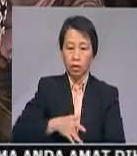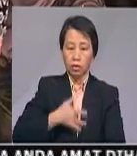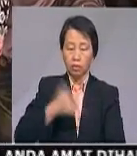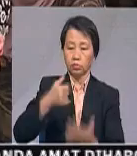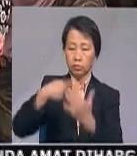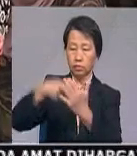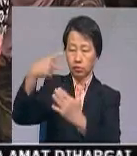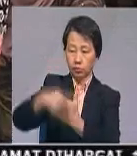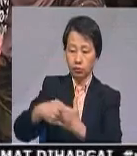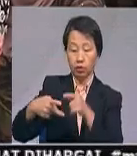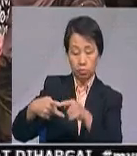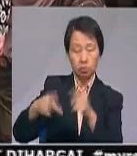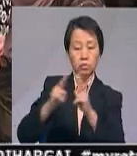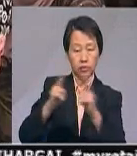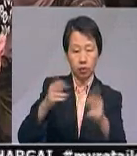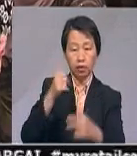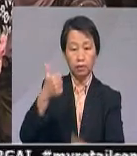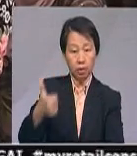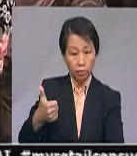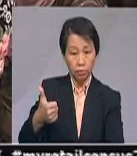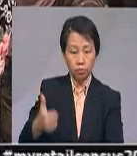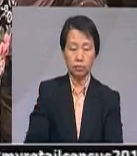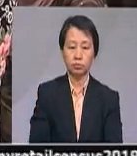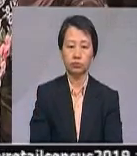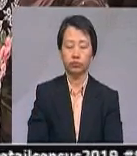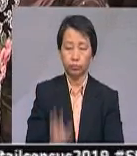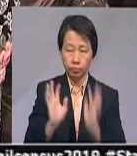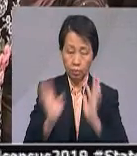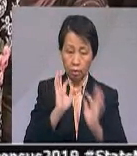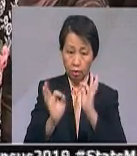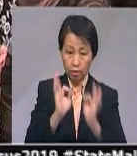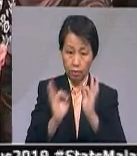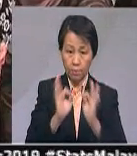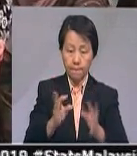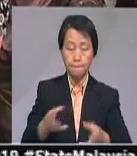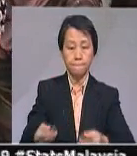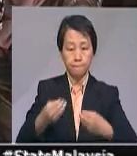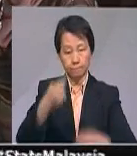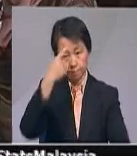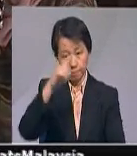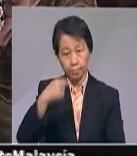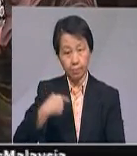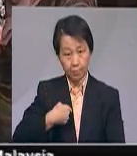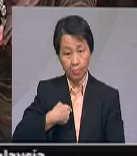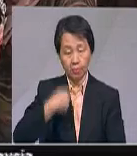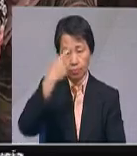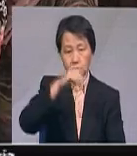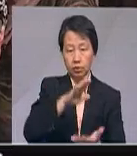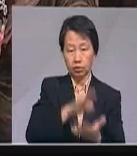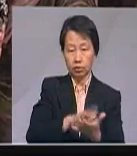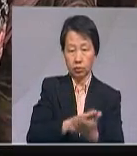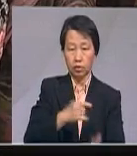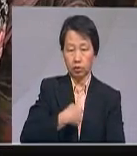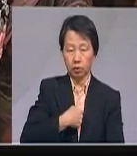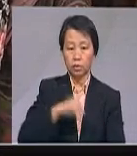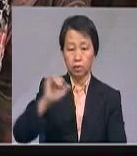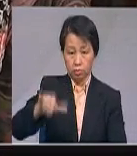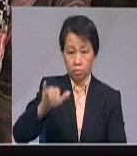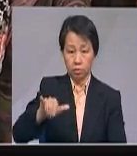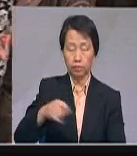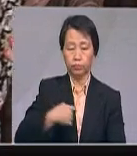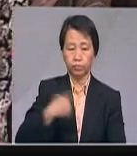program ini memang sangat baguslah. Kalau bagi saya, untuk sekolah saya memang saya akan